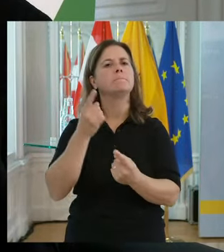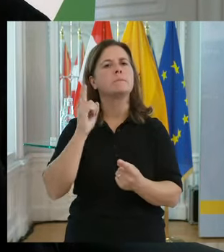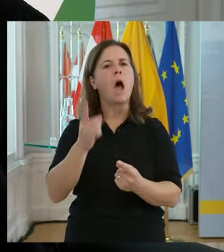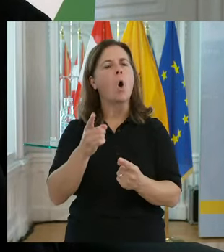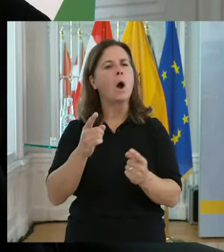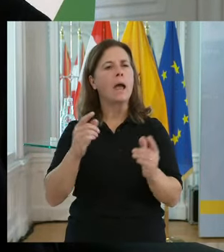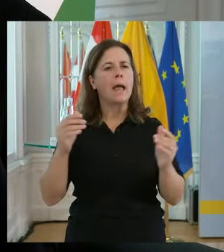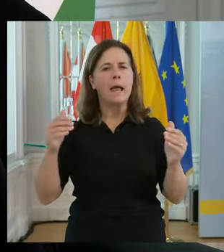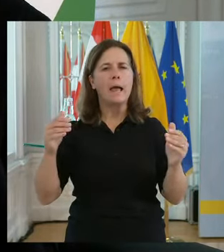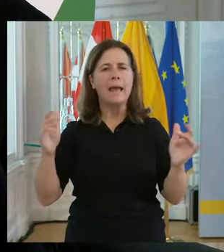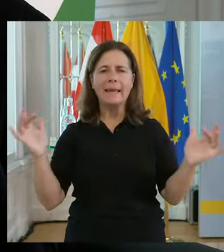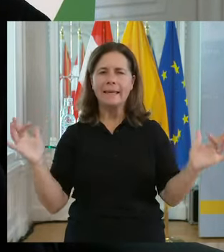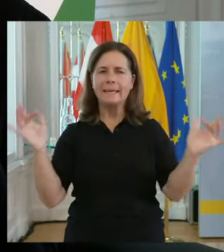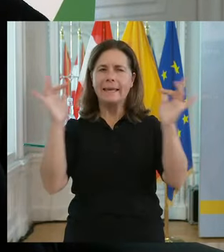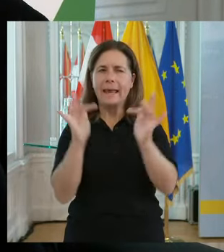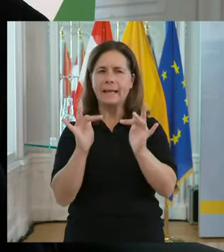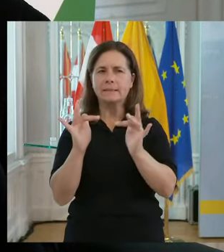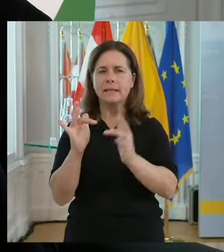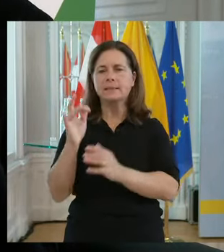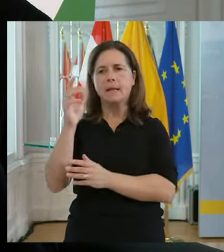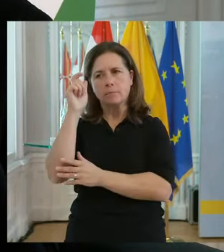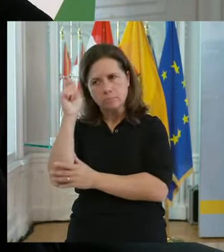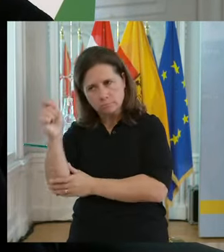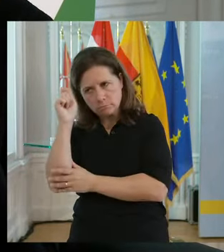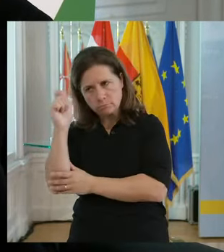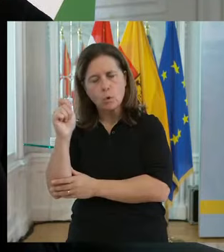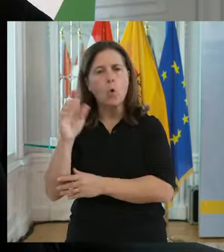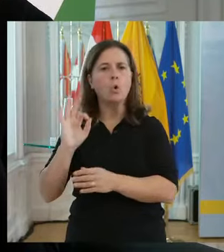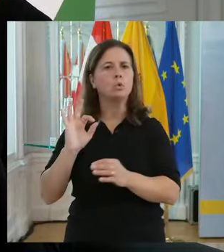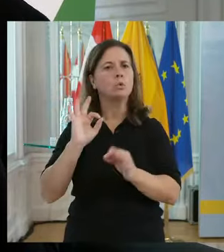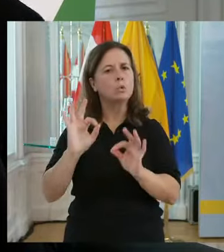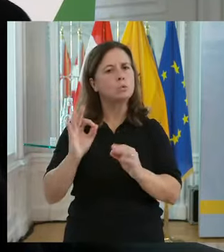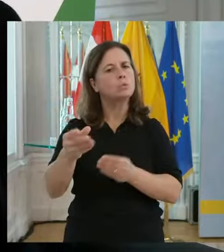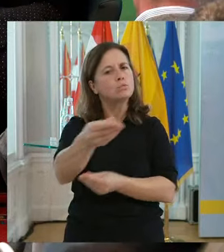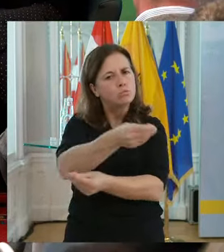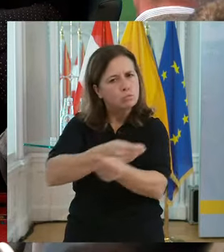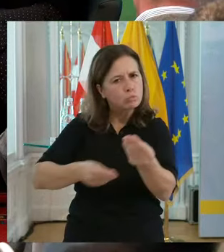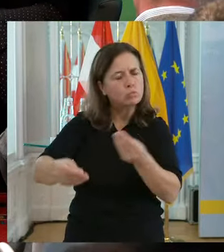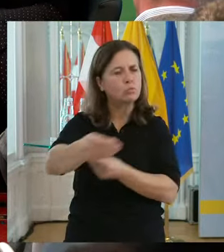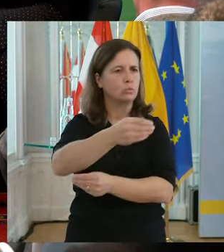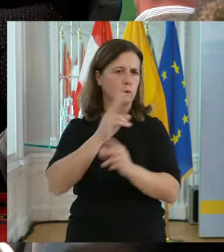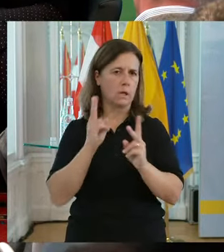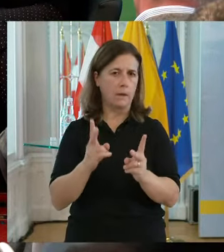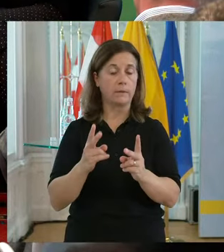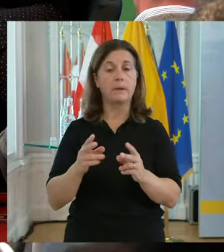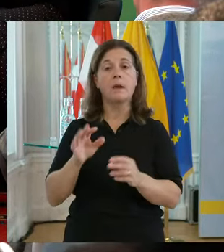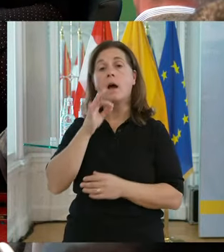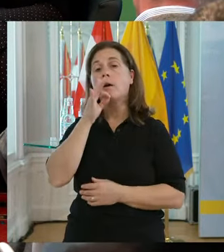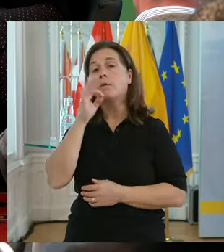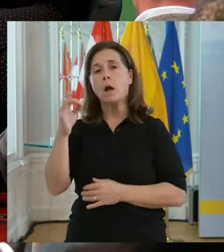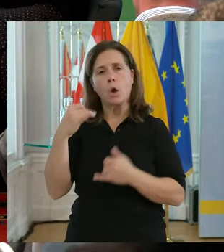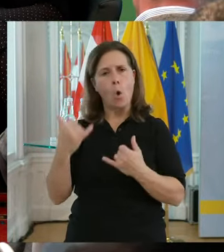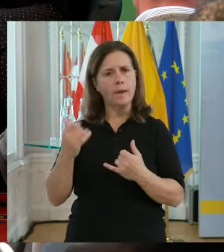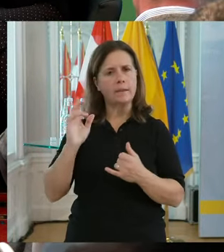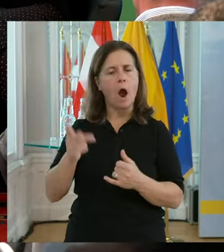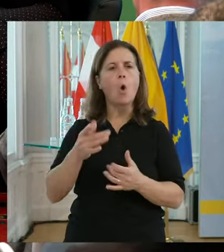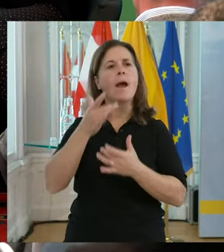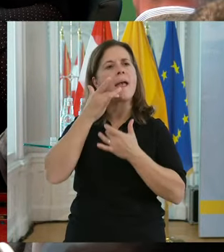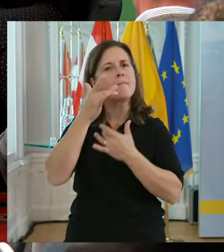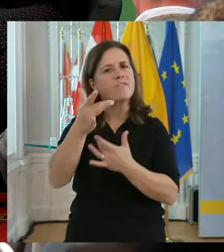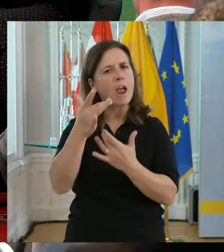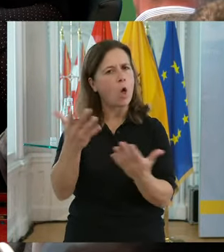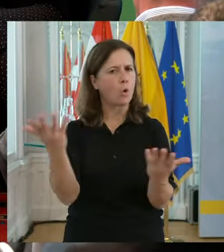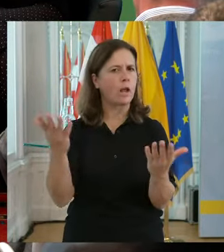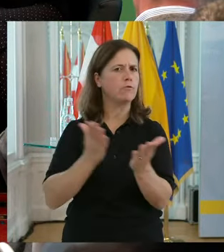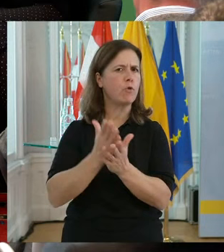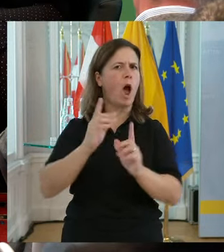die Gegensätzlichkeiten auch schätzen und vor allem gut damit umgehen können. Jetzt geht es heute ja auch darum, Ratschläge, Empfehlungen zu geben